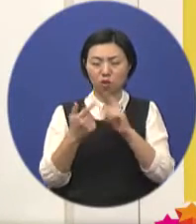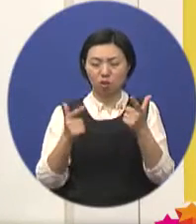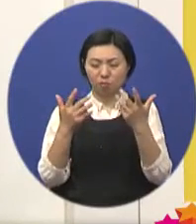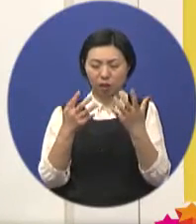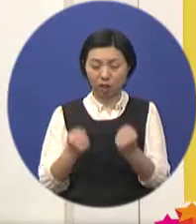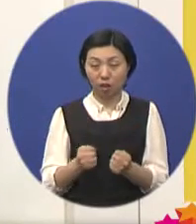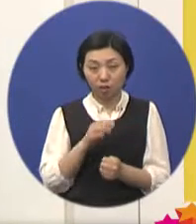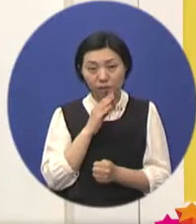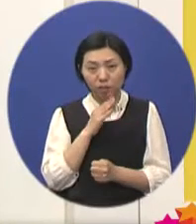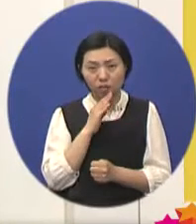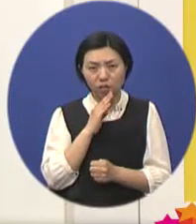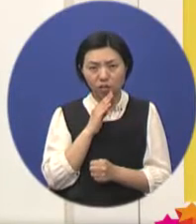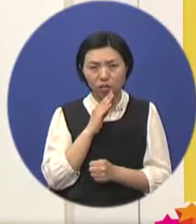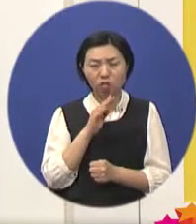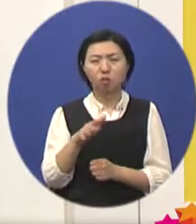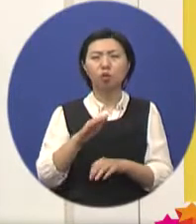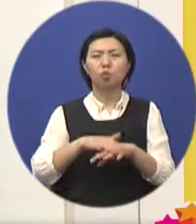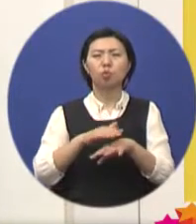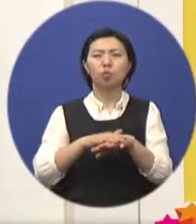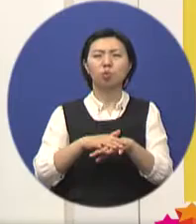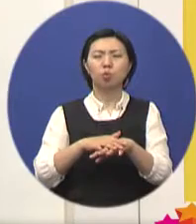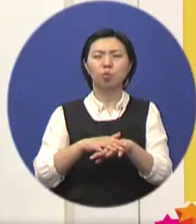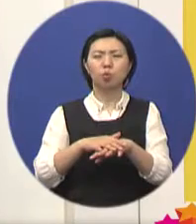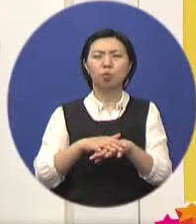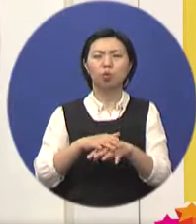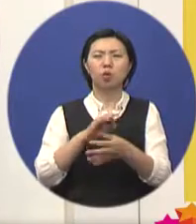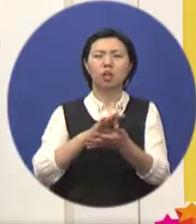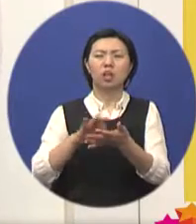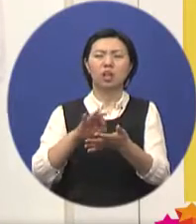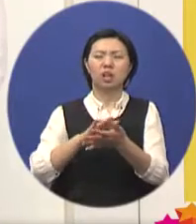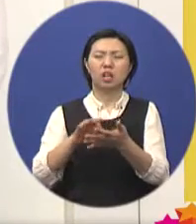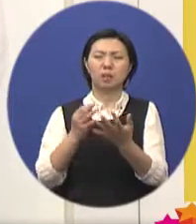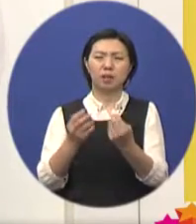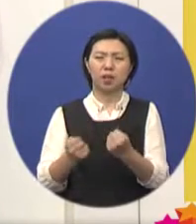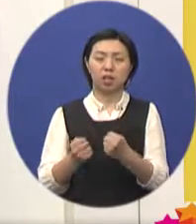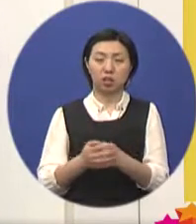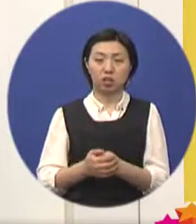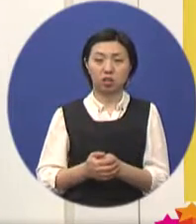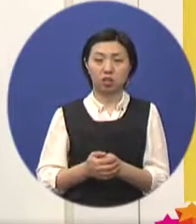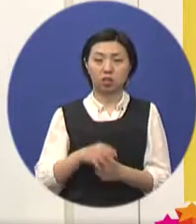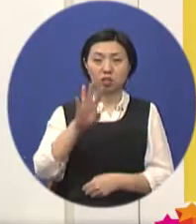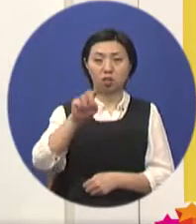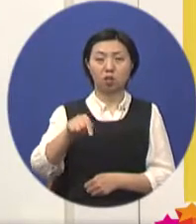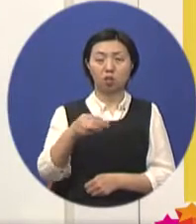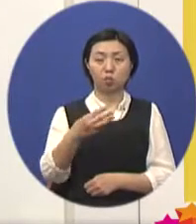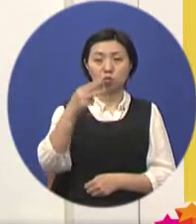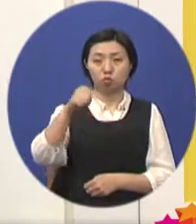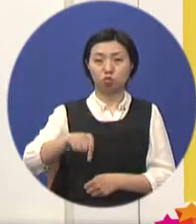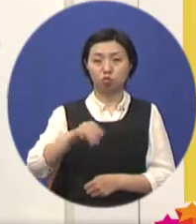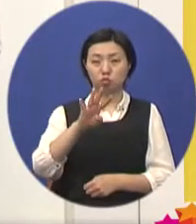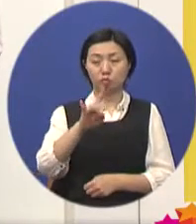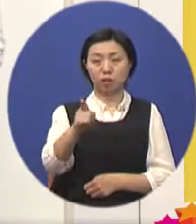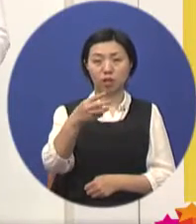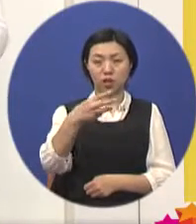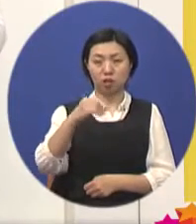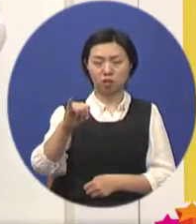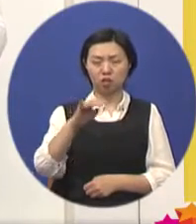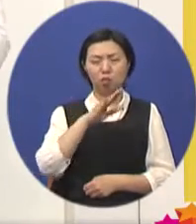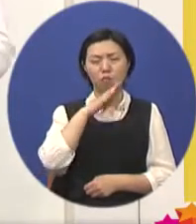예예. 그렇게 아. 손이 많이 간다죠? 예예예. 예. 그래서 그렇게 좀 블루베리가 비싸요. 좋대요. 예. 예. 예. 모든